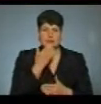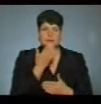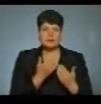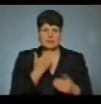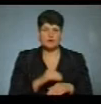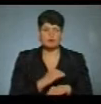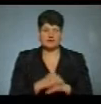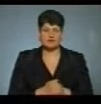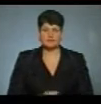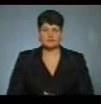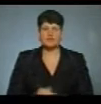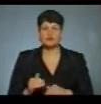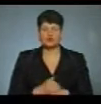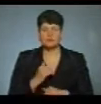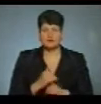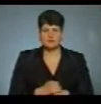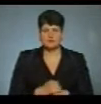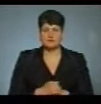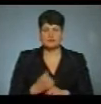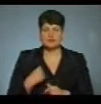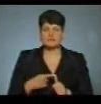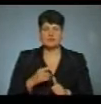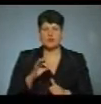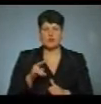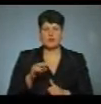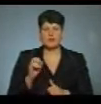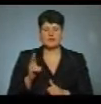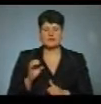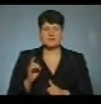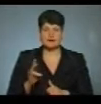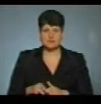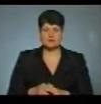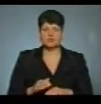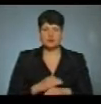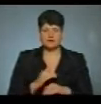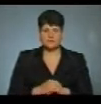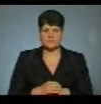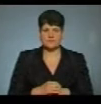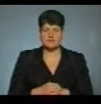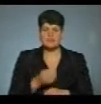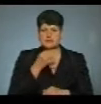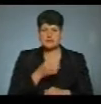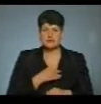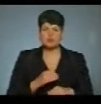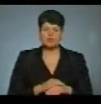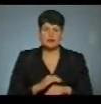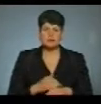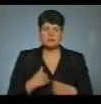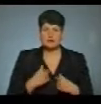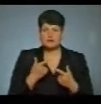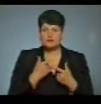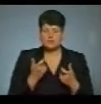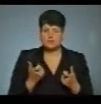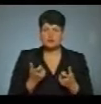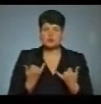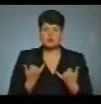вечора. Доброго вечора, звати Олександр. Доброго вечора. Так, запитуйте. Підскажіть, будь ласка, мені таку інформацію.